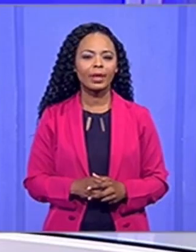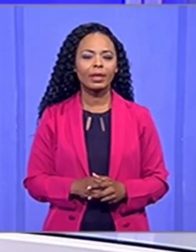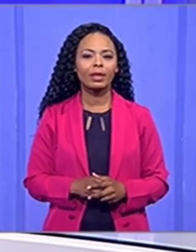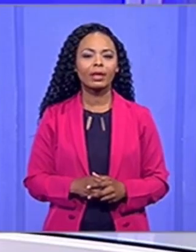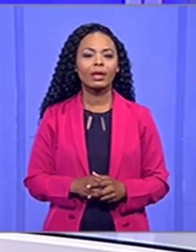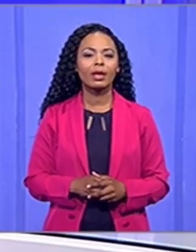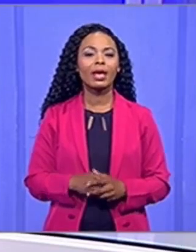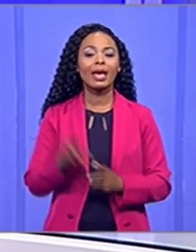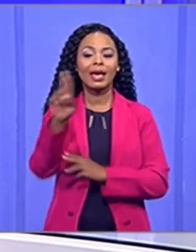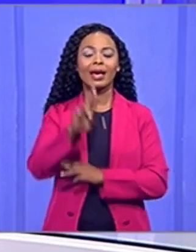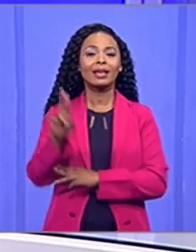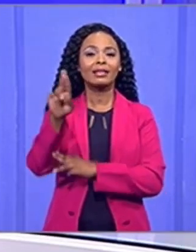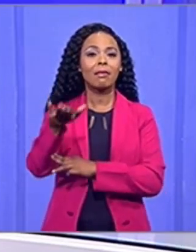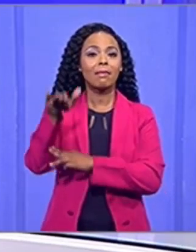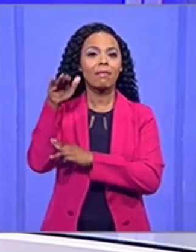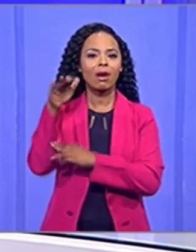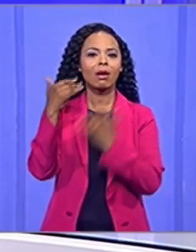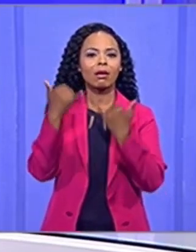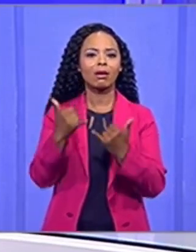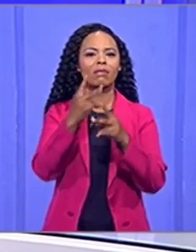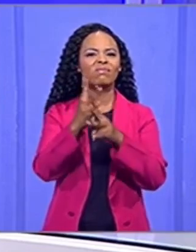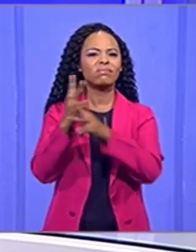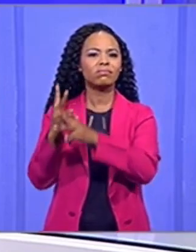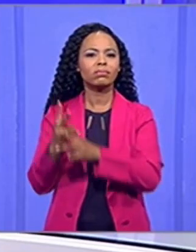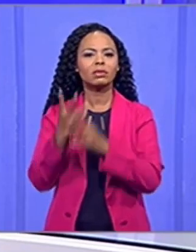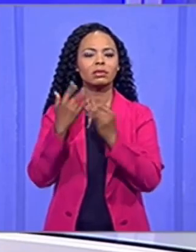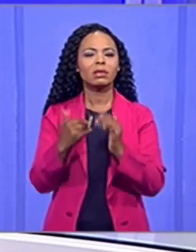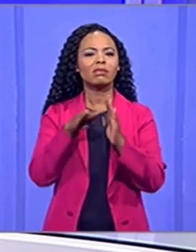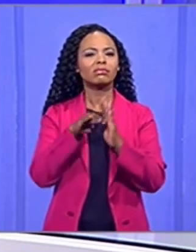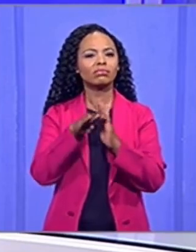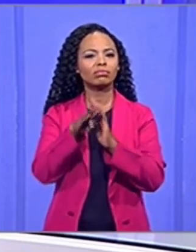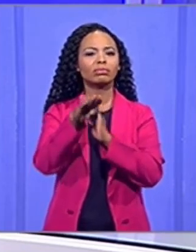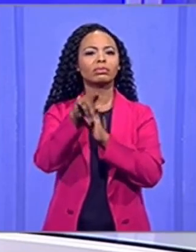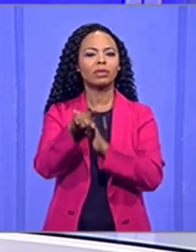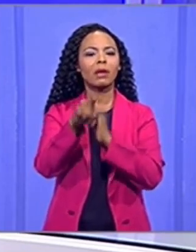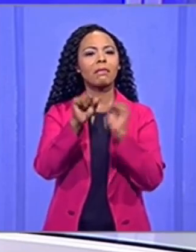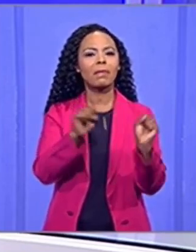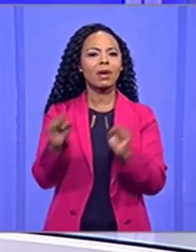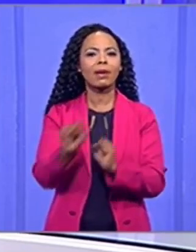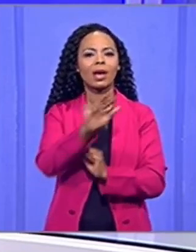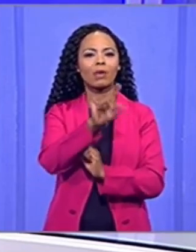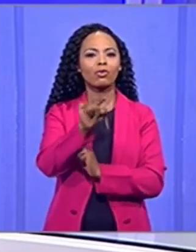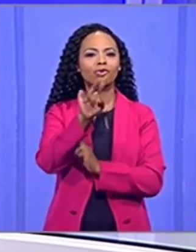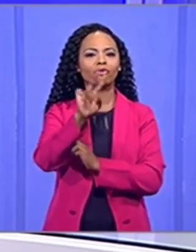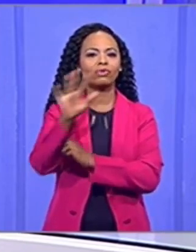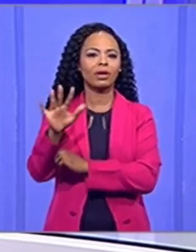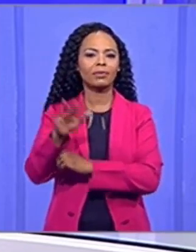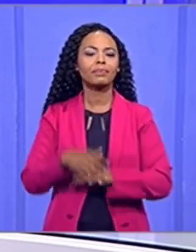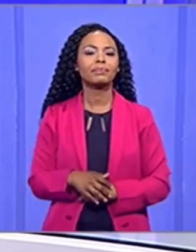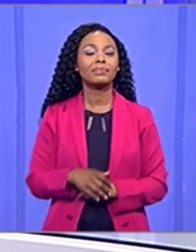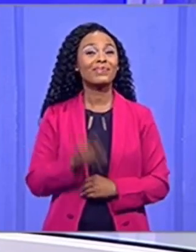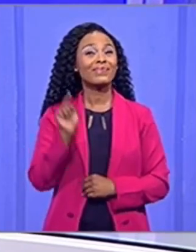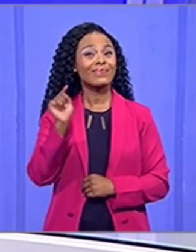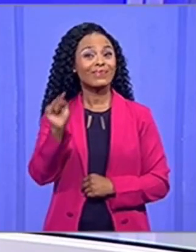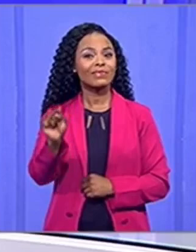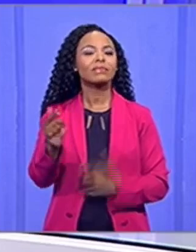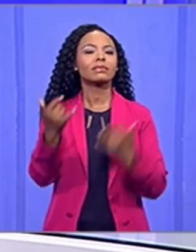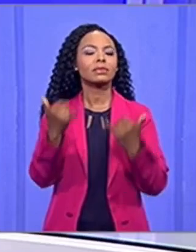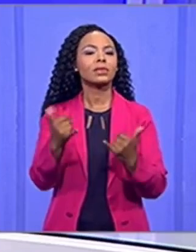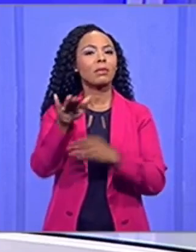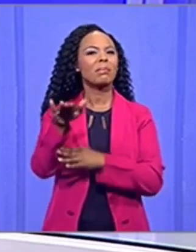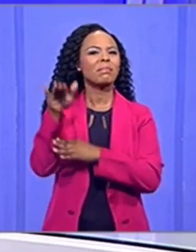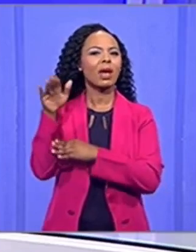Banka ya Reserve e tlogetse seelo sa kadimo ya madi se sa fetoga go diperesente di le 8.25. Mme seelo se di banka